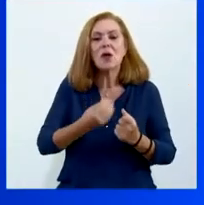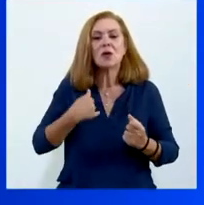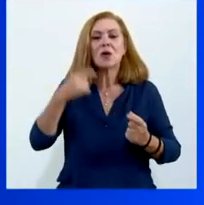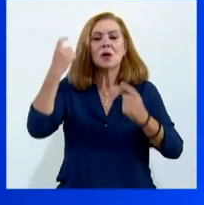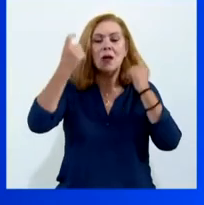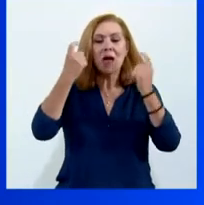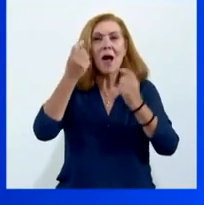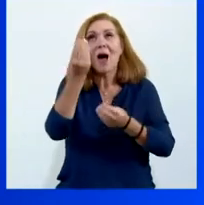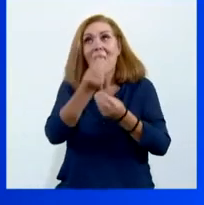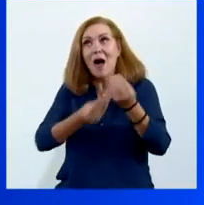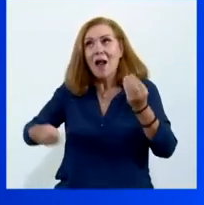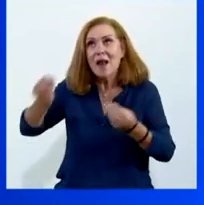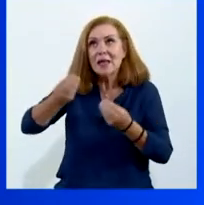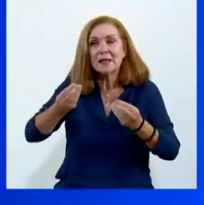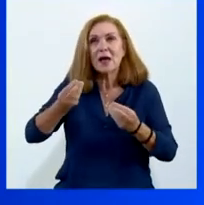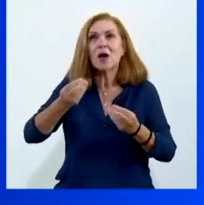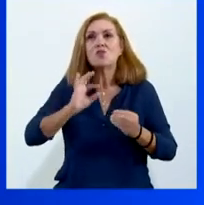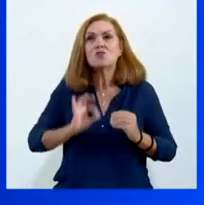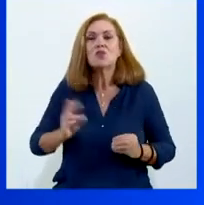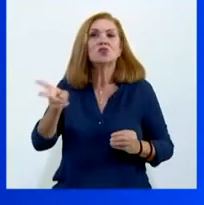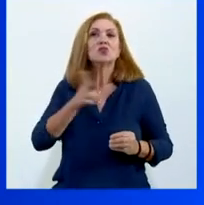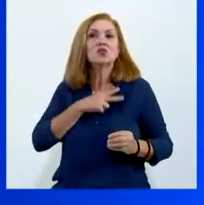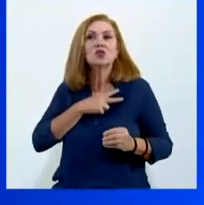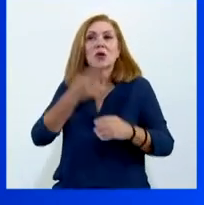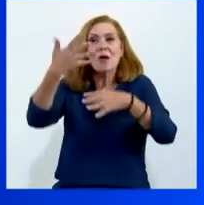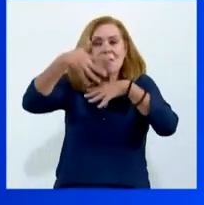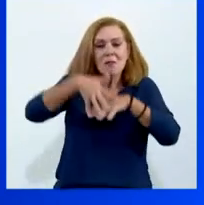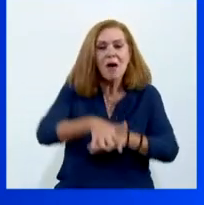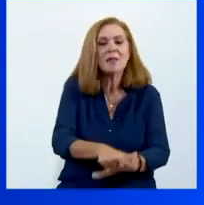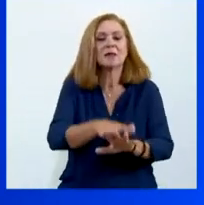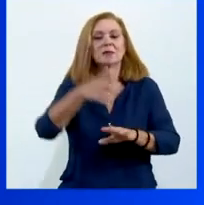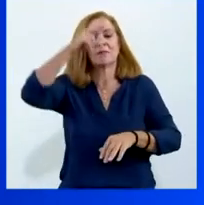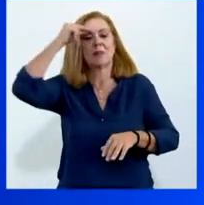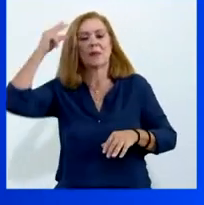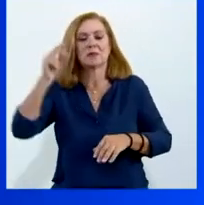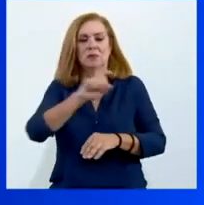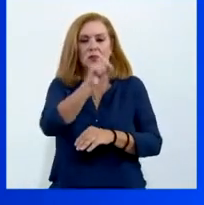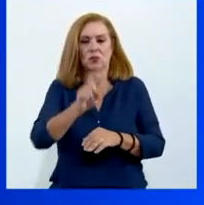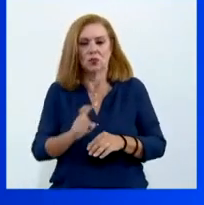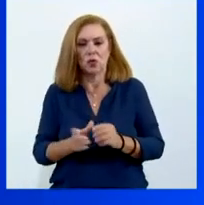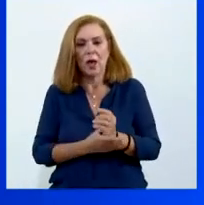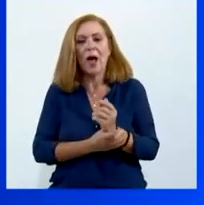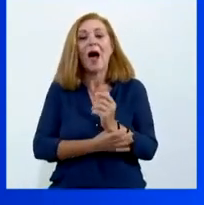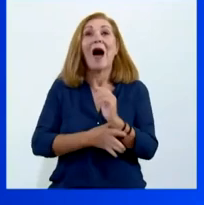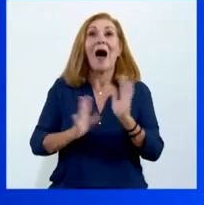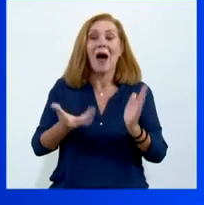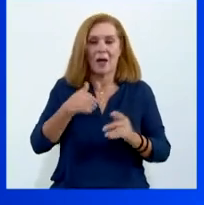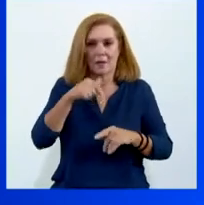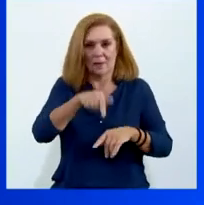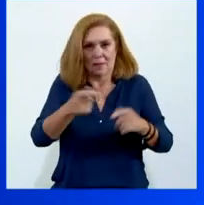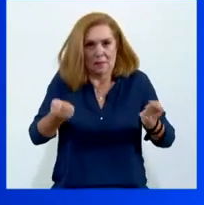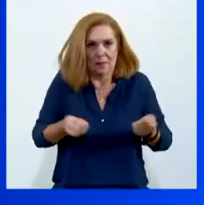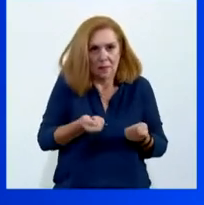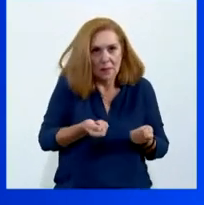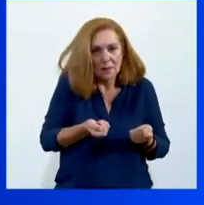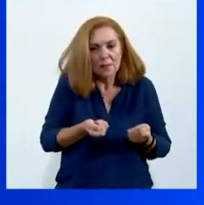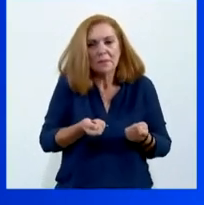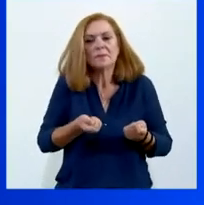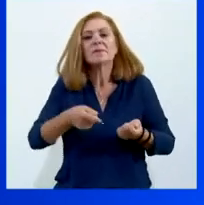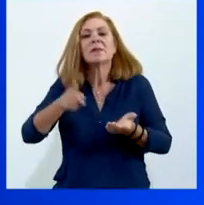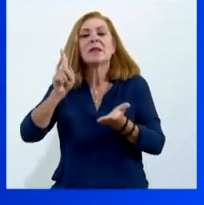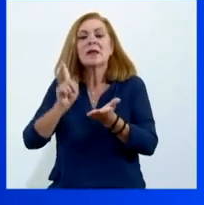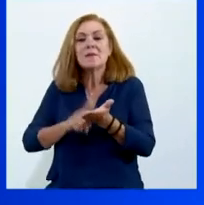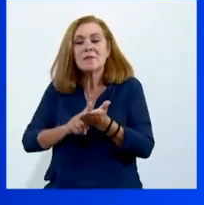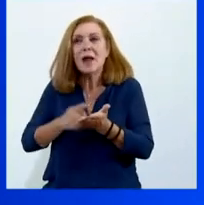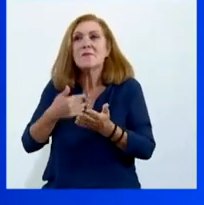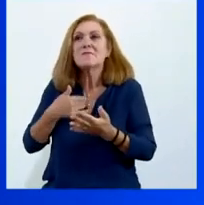και πιο οργανικής ένταξης στην ίδια τη ζωή των πανεπιστημίων. Για να γίνει όμως αυτό, κυρία Σερέτη, χρειάζεται και μια πιο